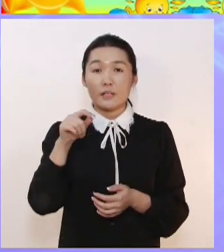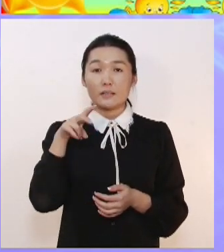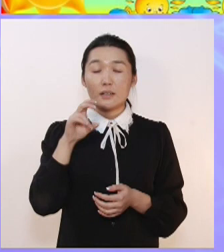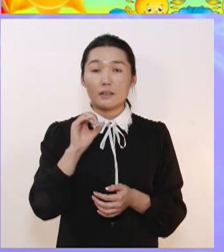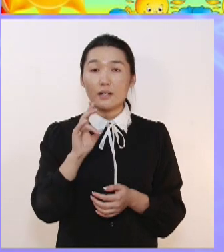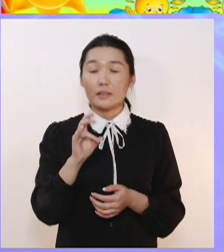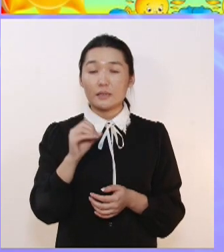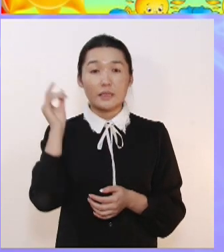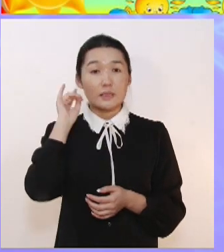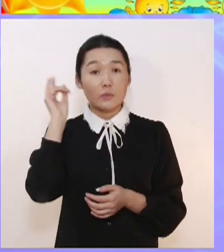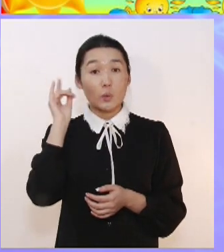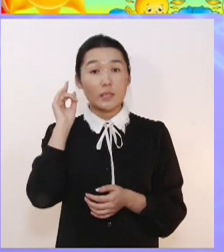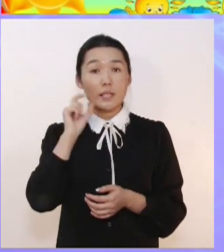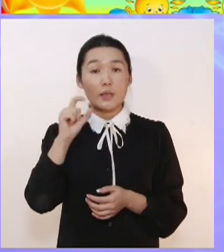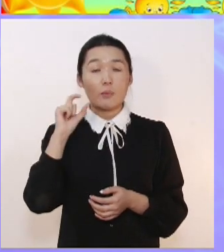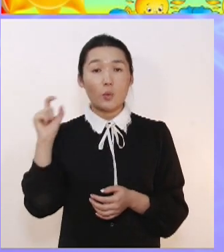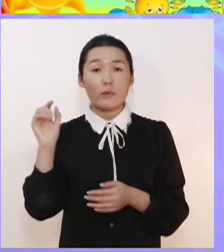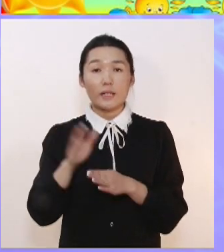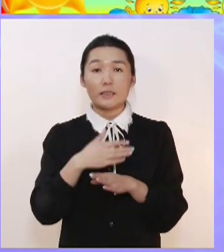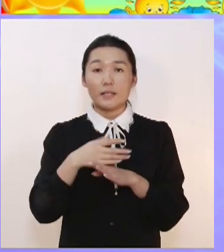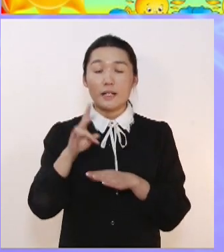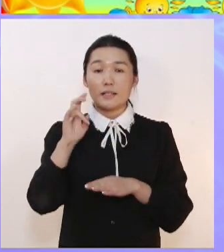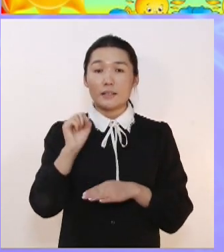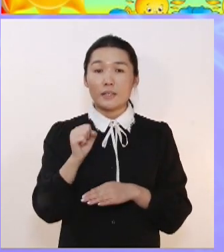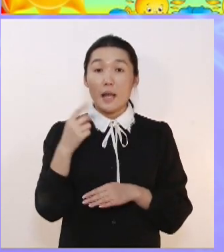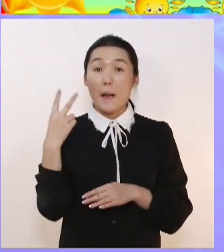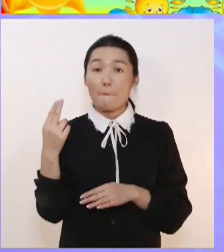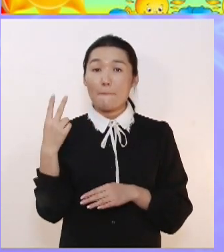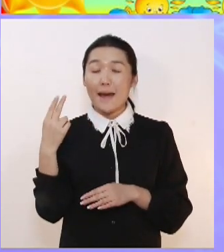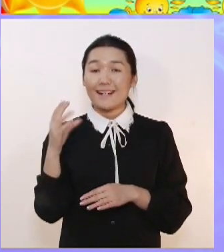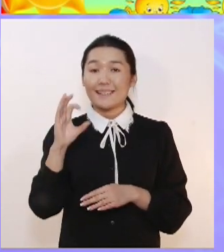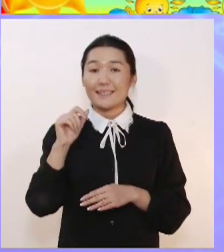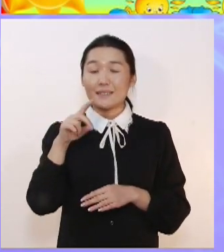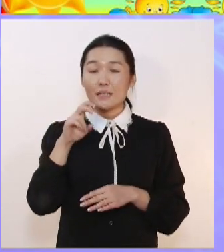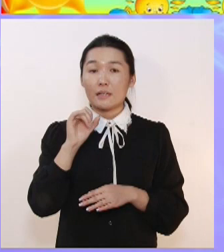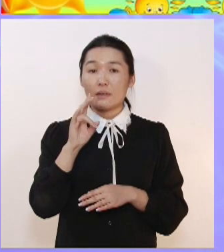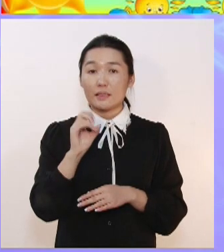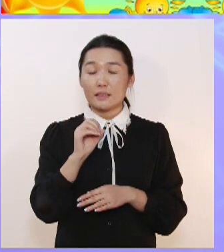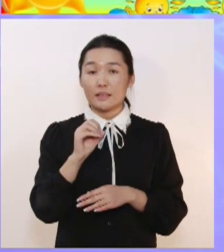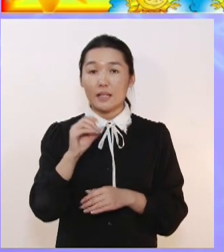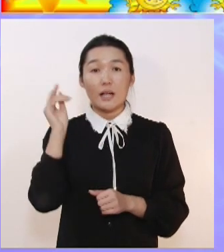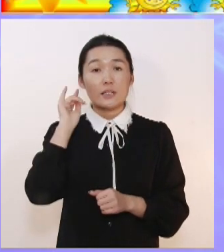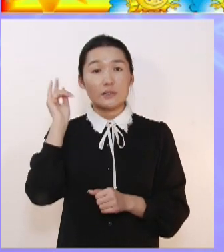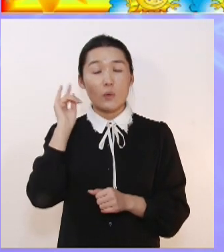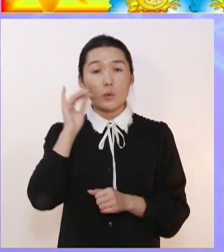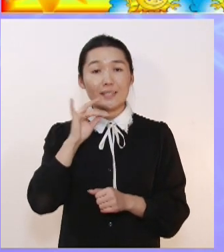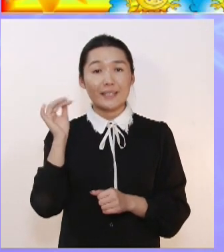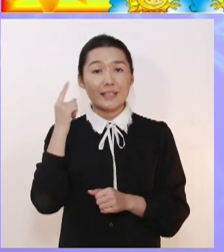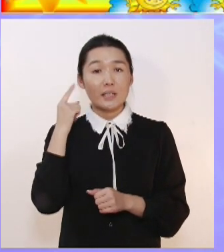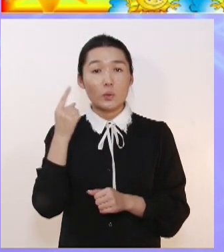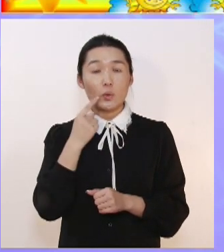Согласные звуки и буквы делятся на парные согласные, звонкие и